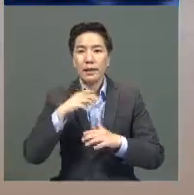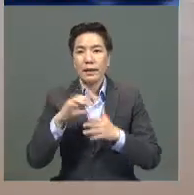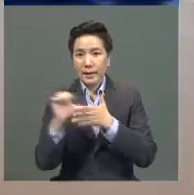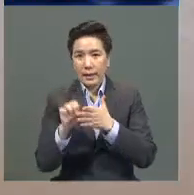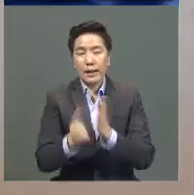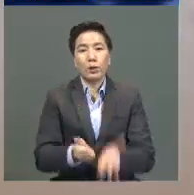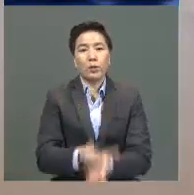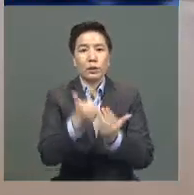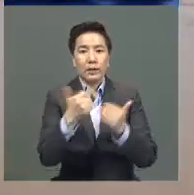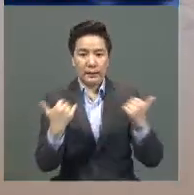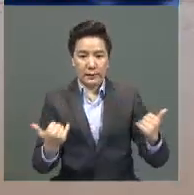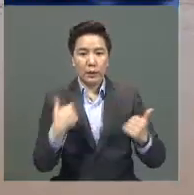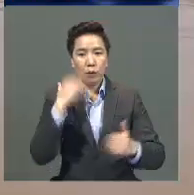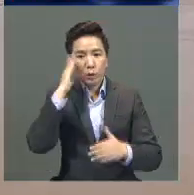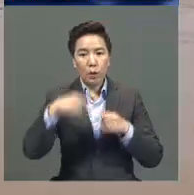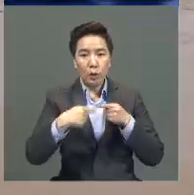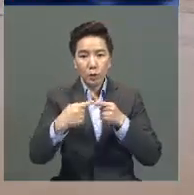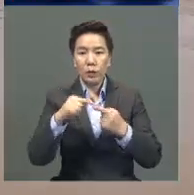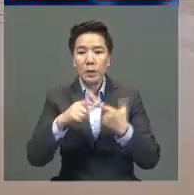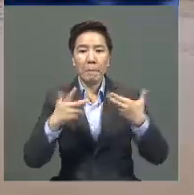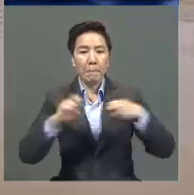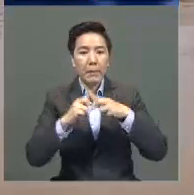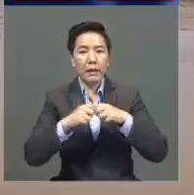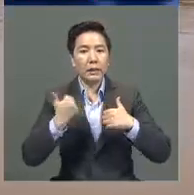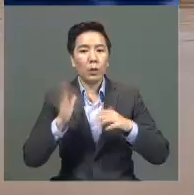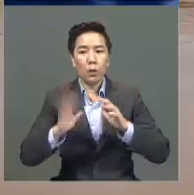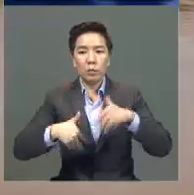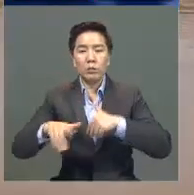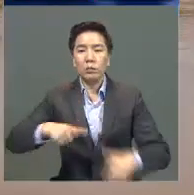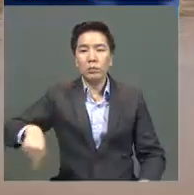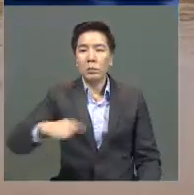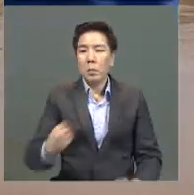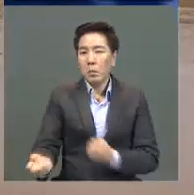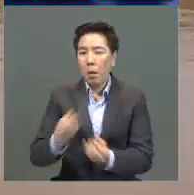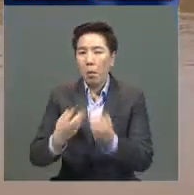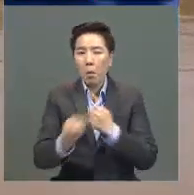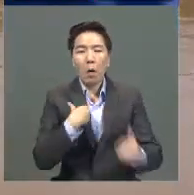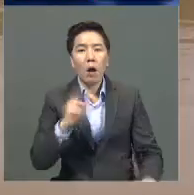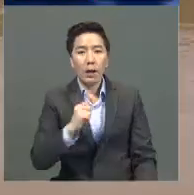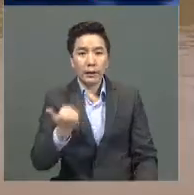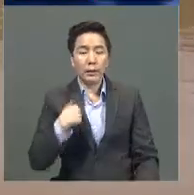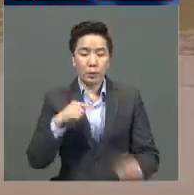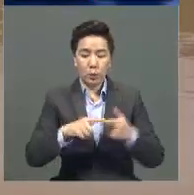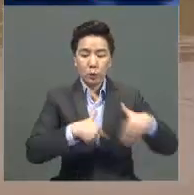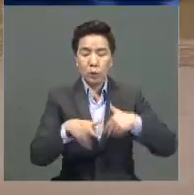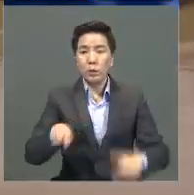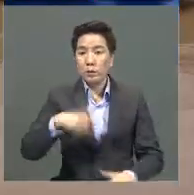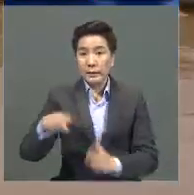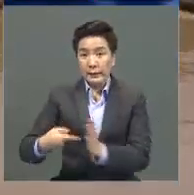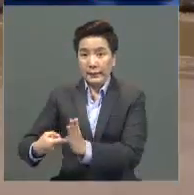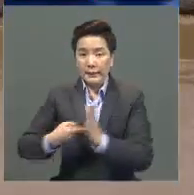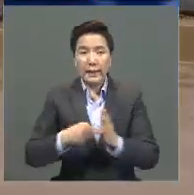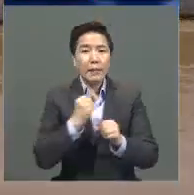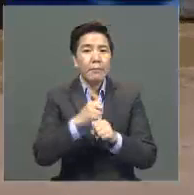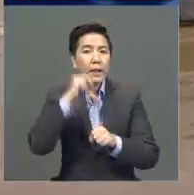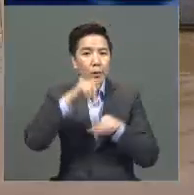สำหรับแนวทางในการแก้ไขปัญหาระยะยาวก็ได้รับฟังความเห็นของประชาชนในพื้นที่เบื้องต้นนะครับทางส่วนท้องถิ่นนั้นเสนอ